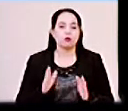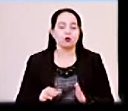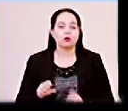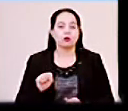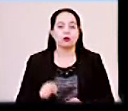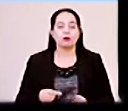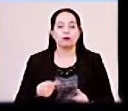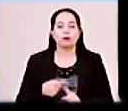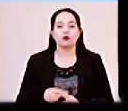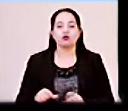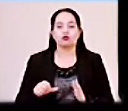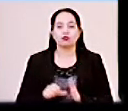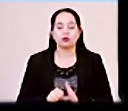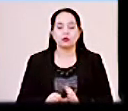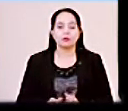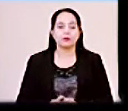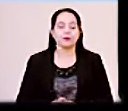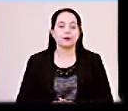а плюс